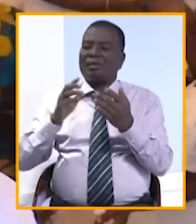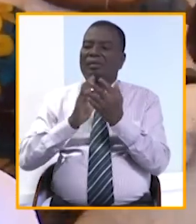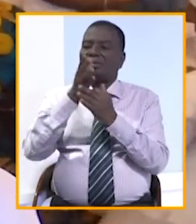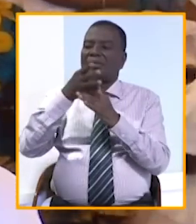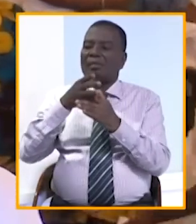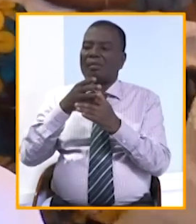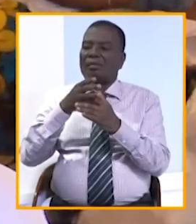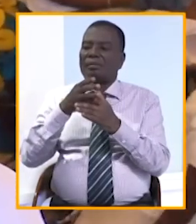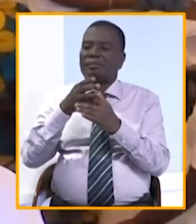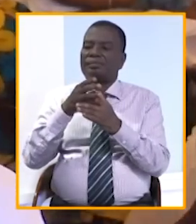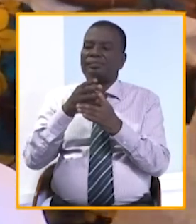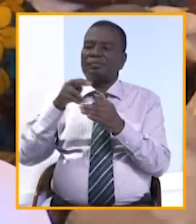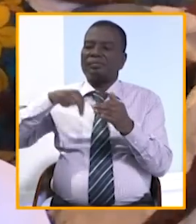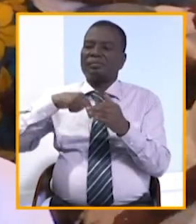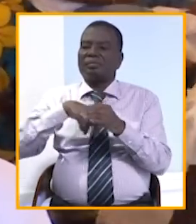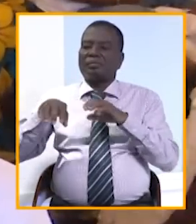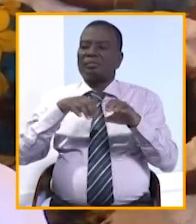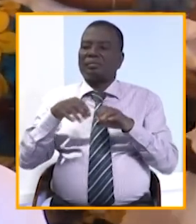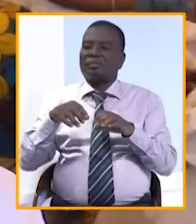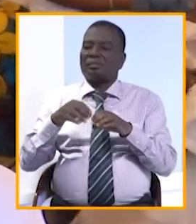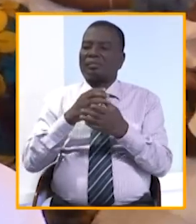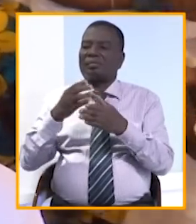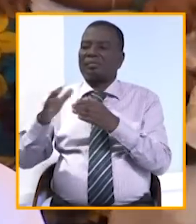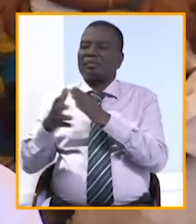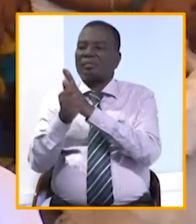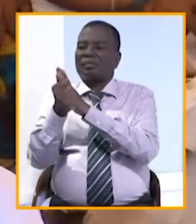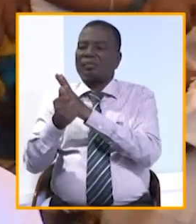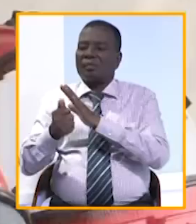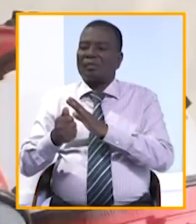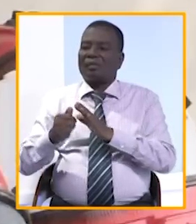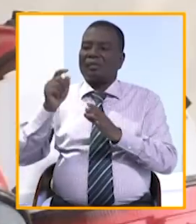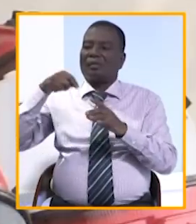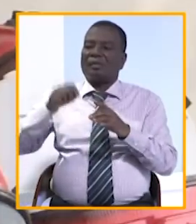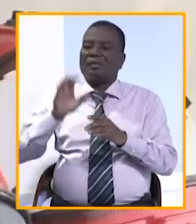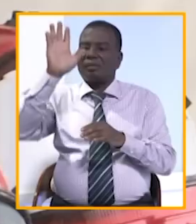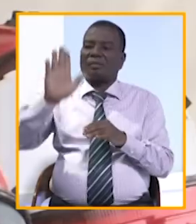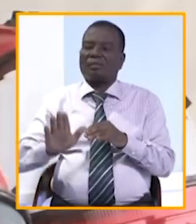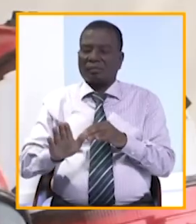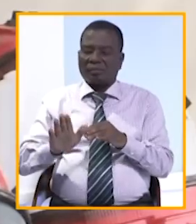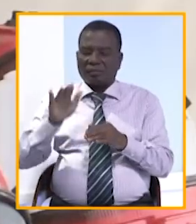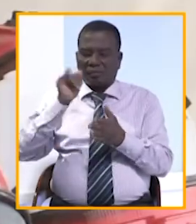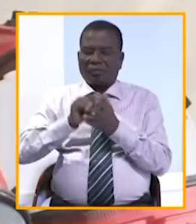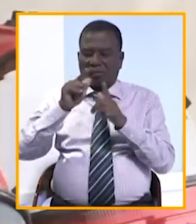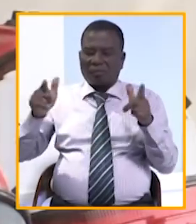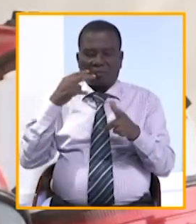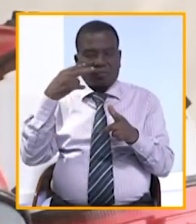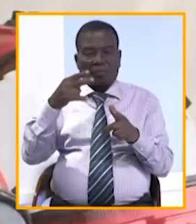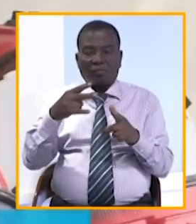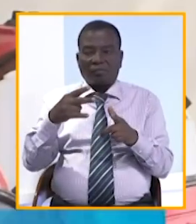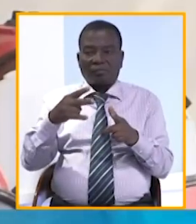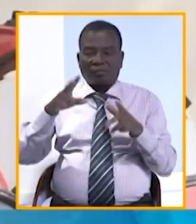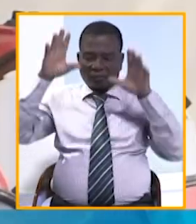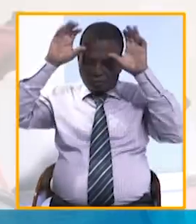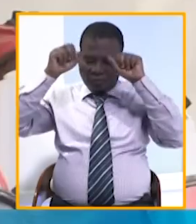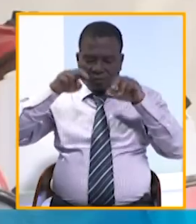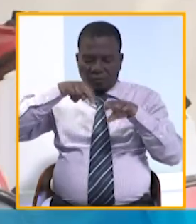travers cela, ben, nous faisons de la redistribution des richesses. Il nous faut saluer cette grande vision du